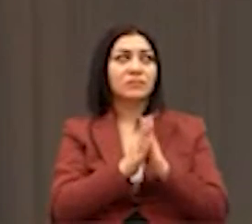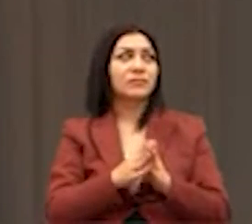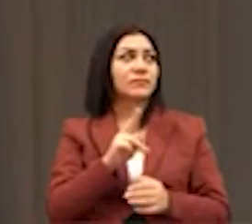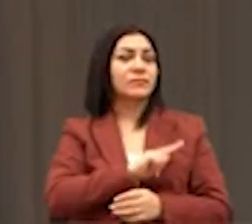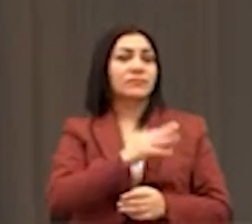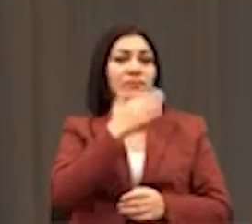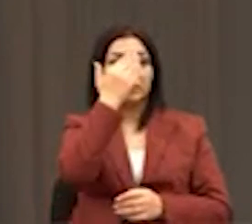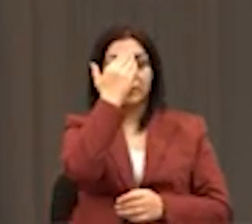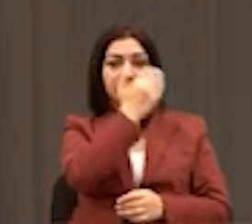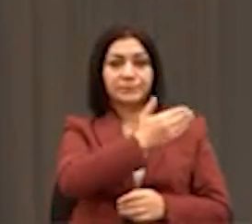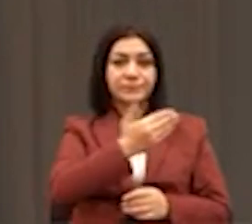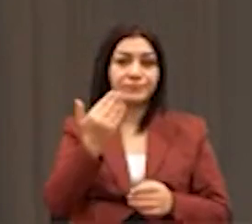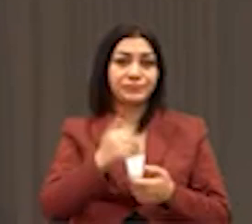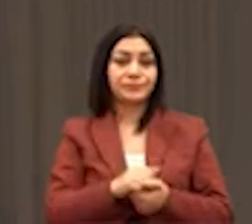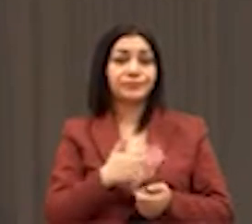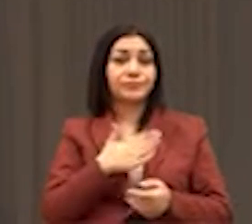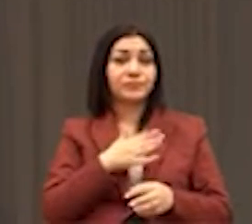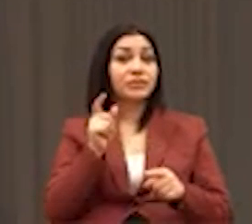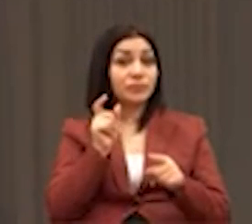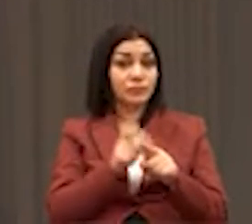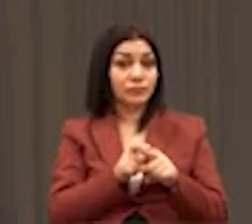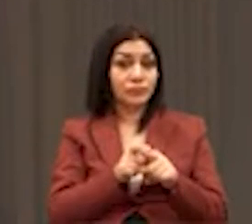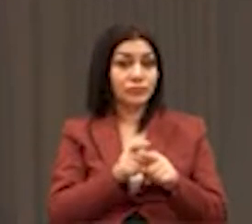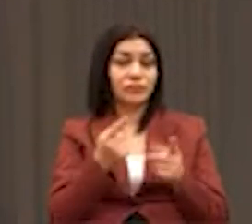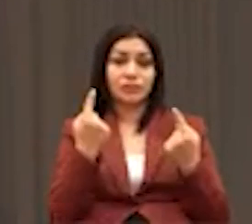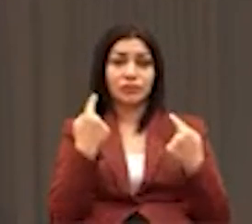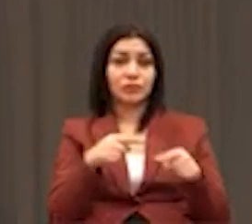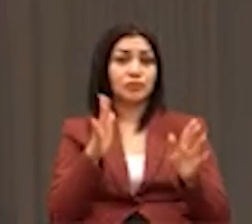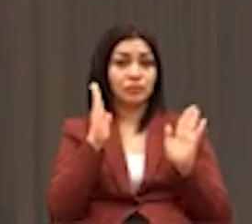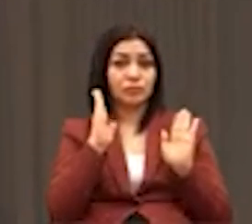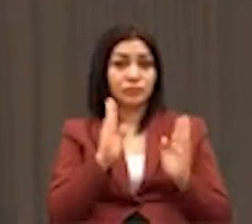հայրենակիցներ, իմ խոսքը այլ էր լինելու, բայց